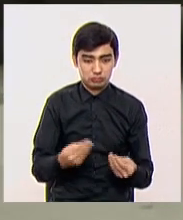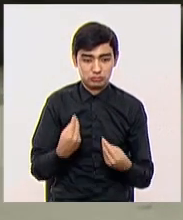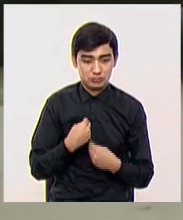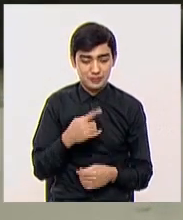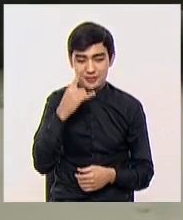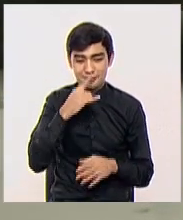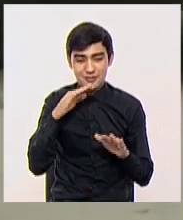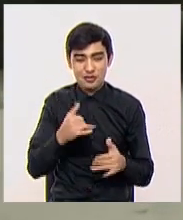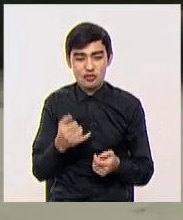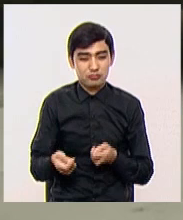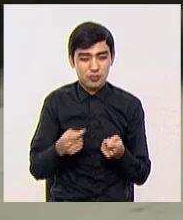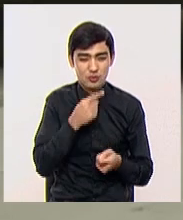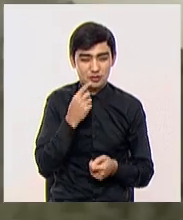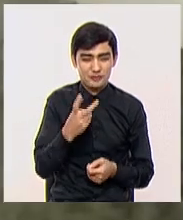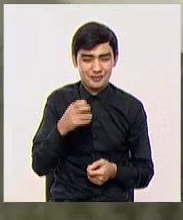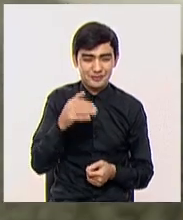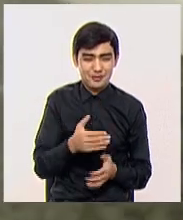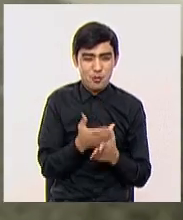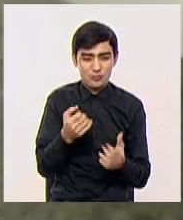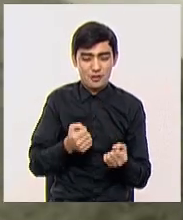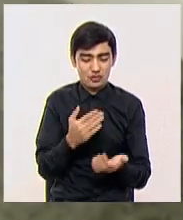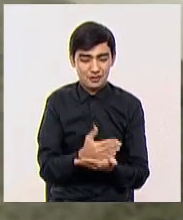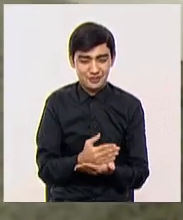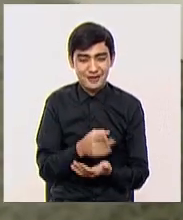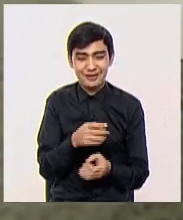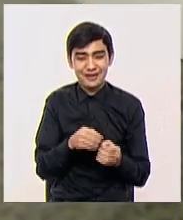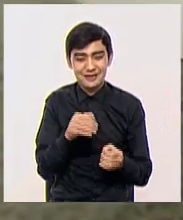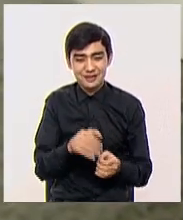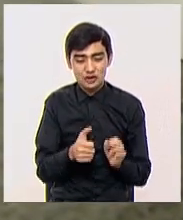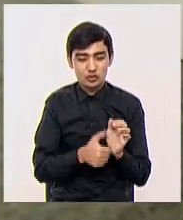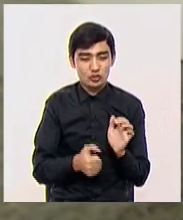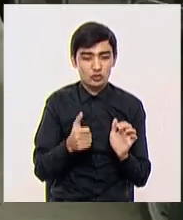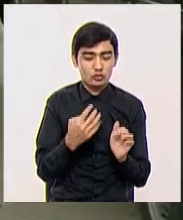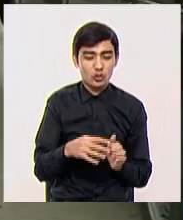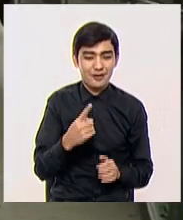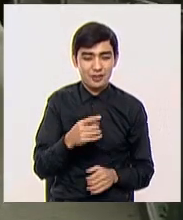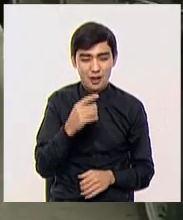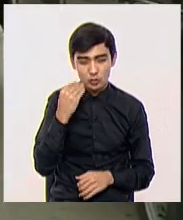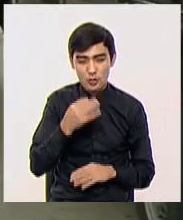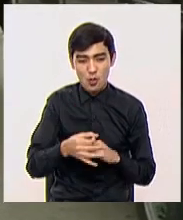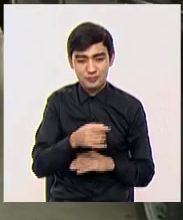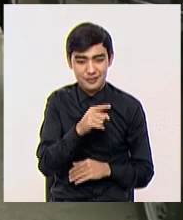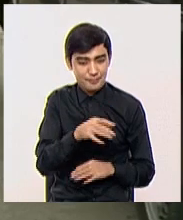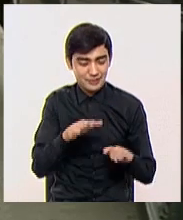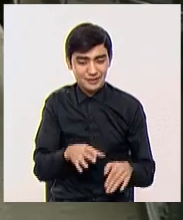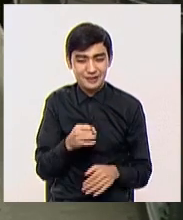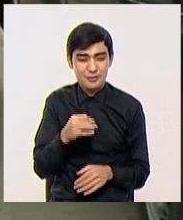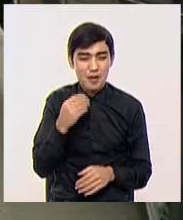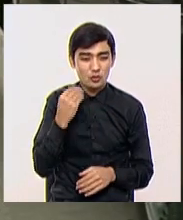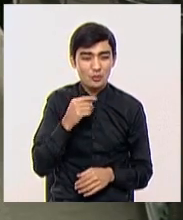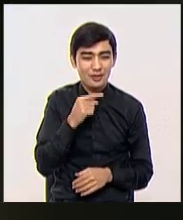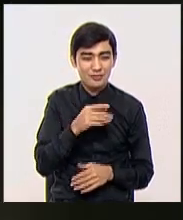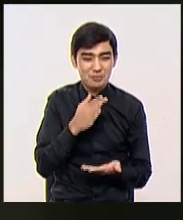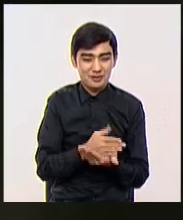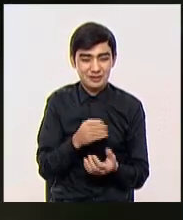Қазақстанда Ресейден әкелінген 200 мыңнан астам көлік бар, соның 10641-ы Ақтөбе облысында. Полицейлер сол Ақтөбеде жүрген